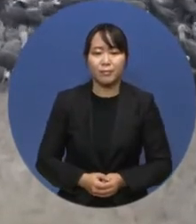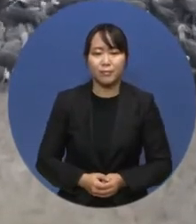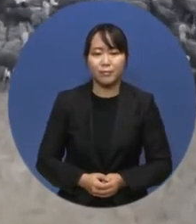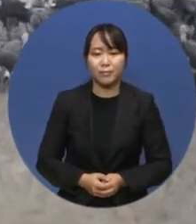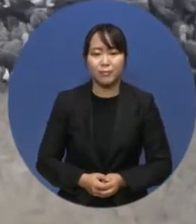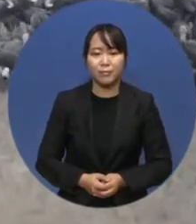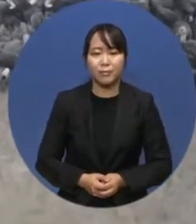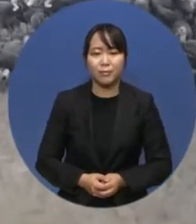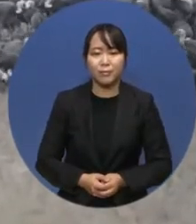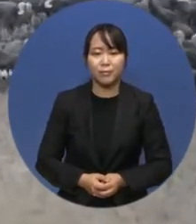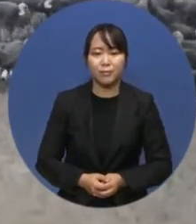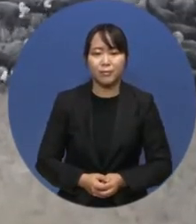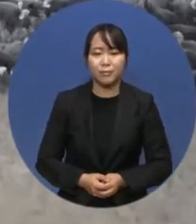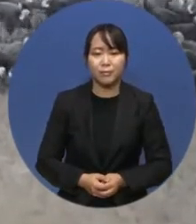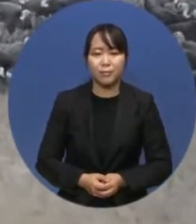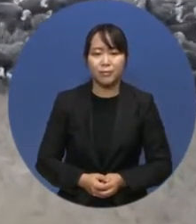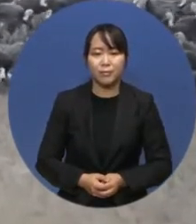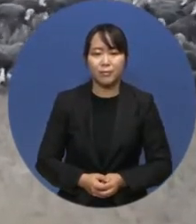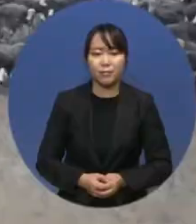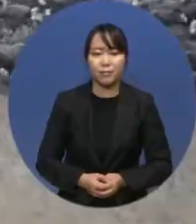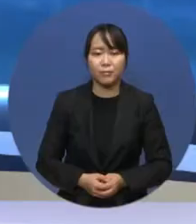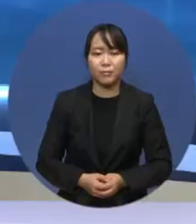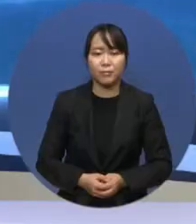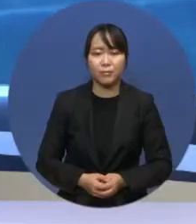복지TV 뉴스 이영춘입니다.